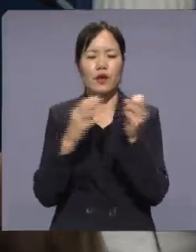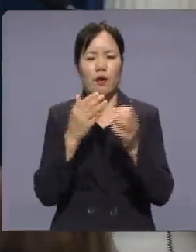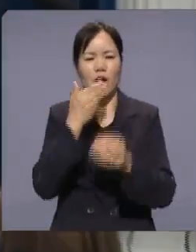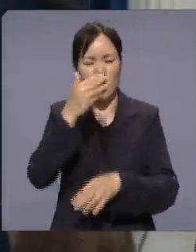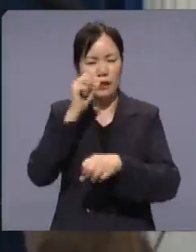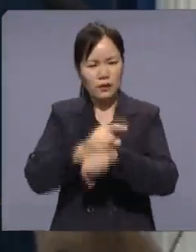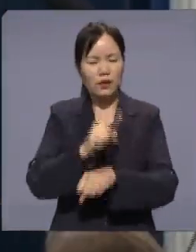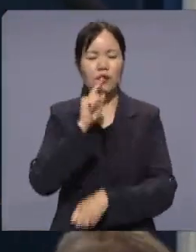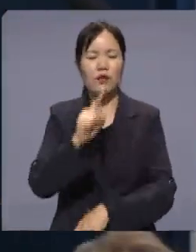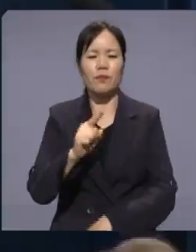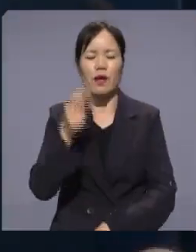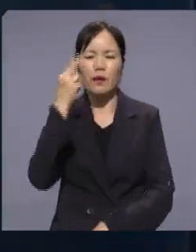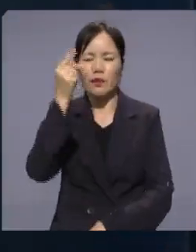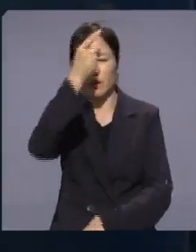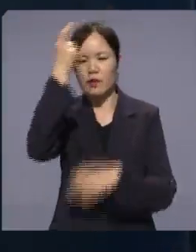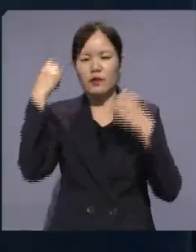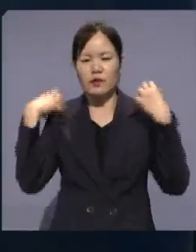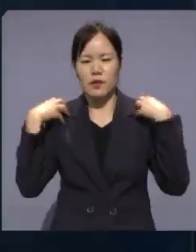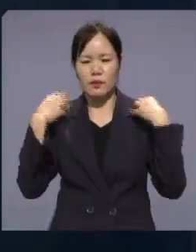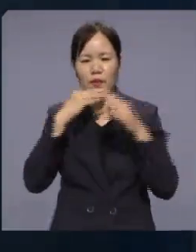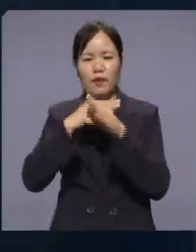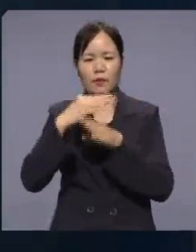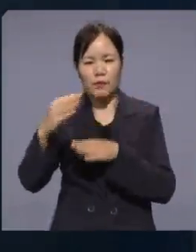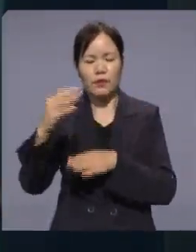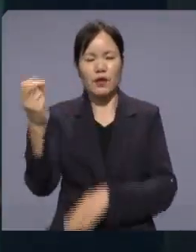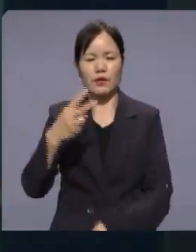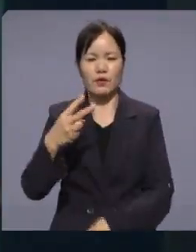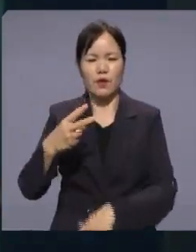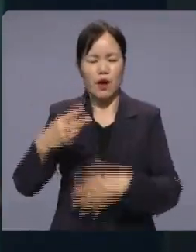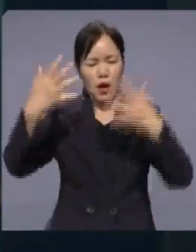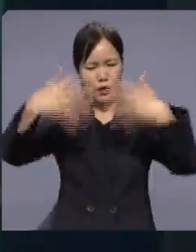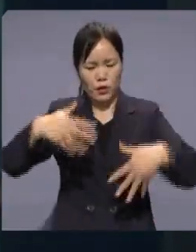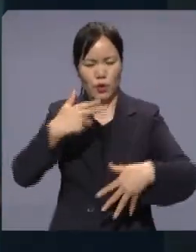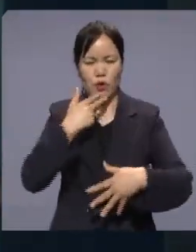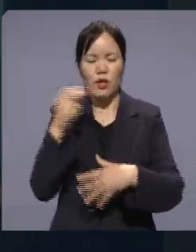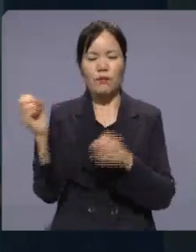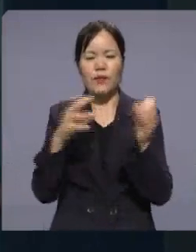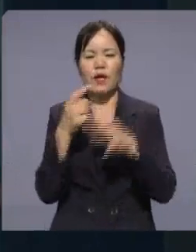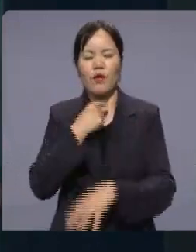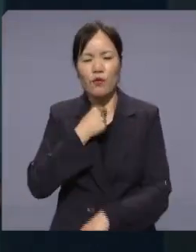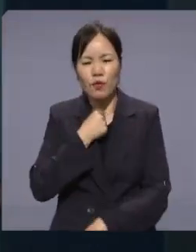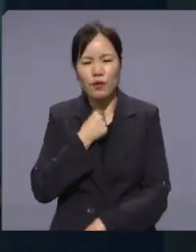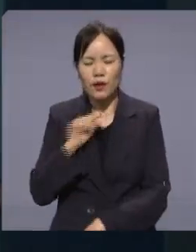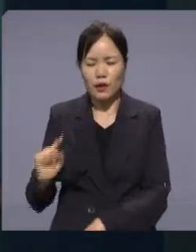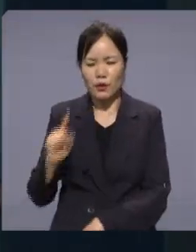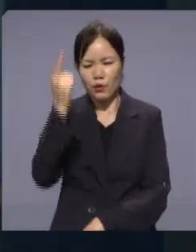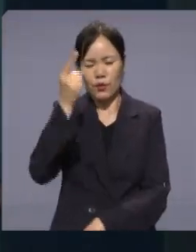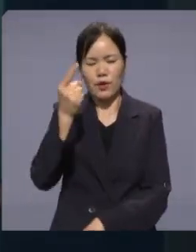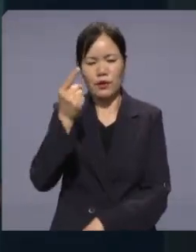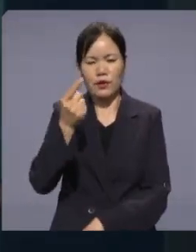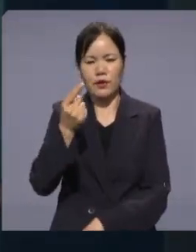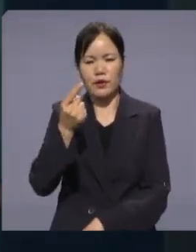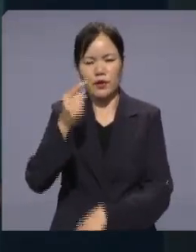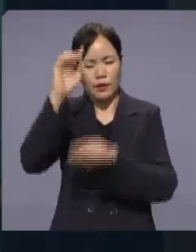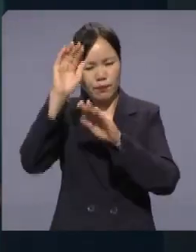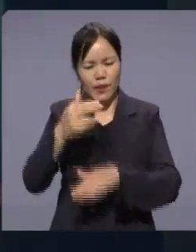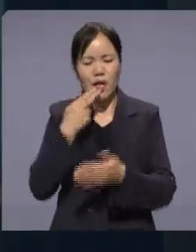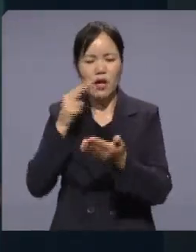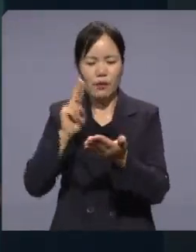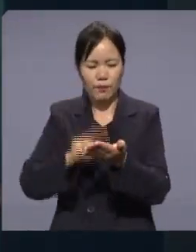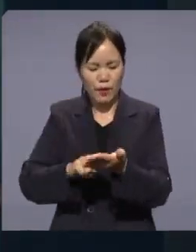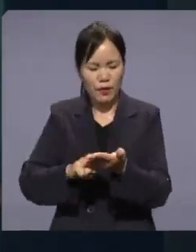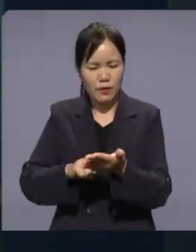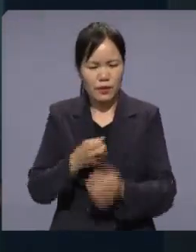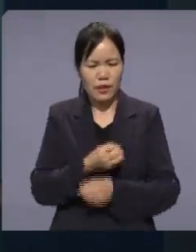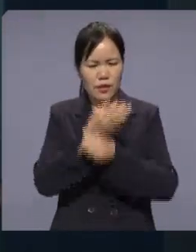열어뒀습니다. 미국 정부는 북한과 전제 조건 없는 대화를 원한다는 고위급 서면 메시지를 비공식 채널을